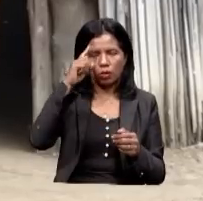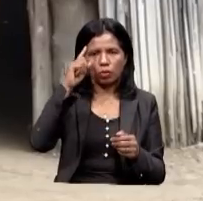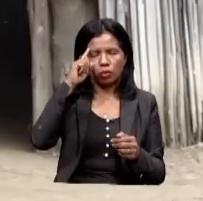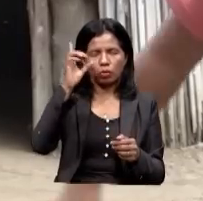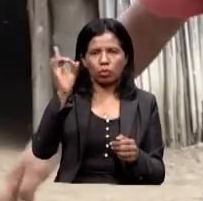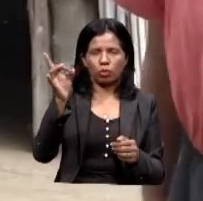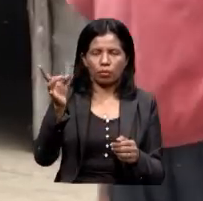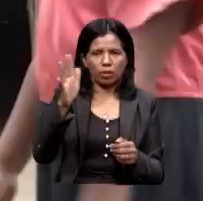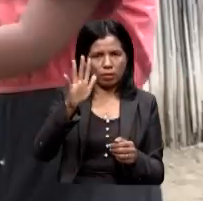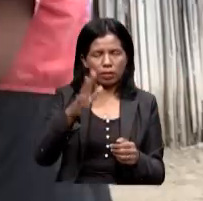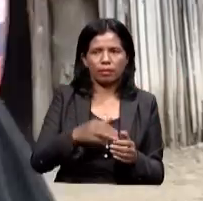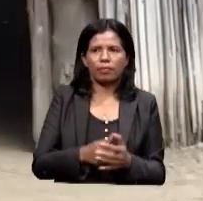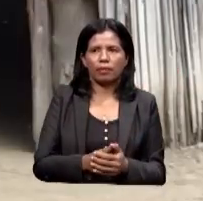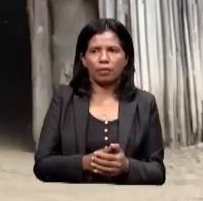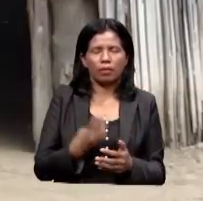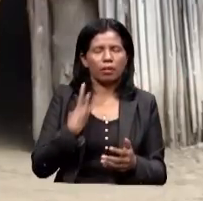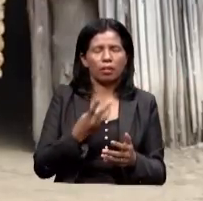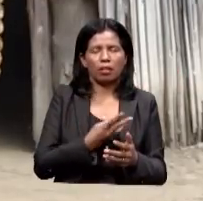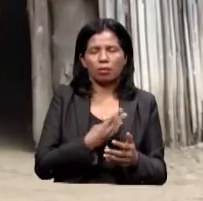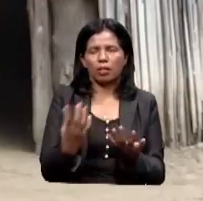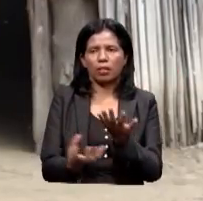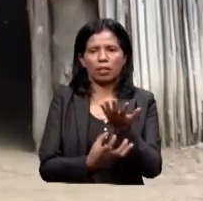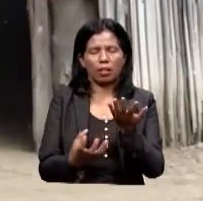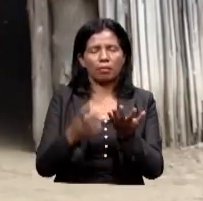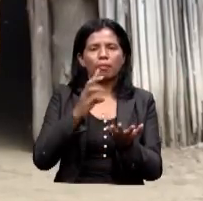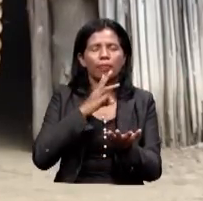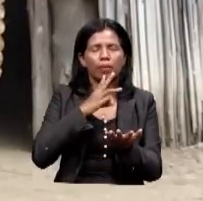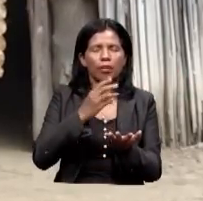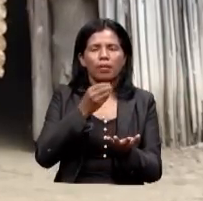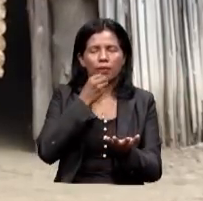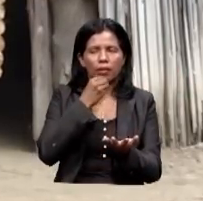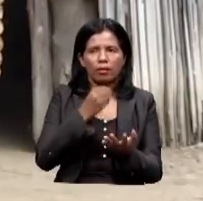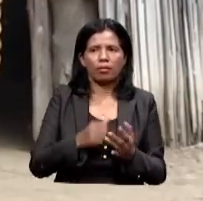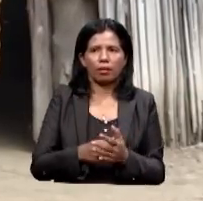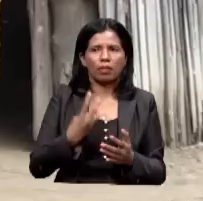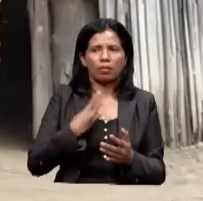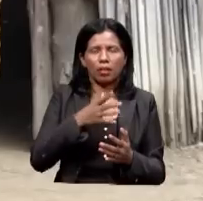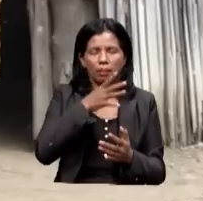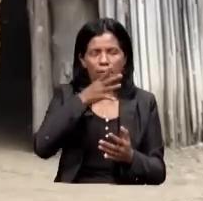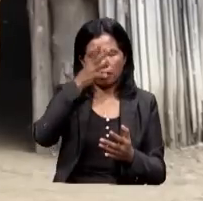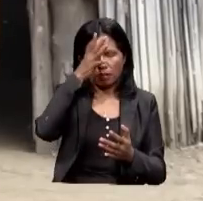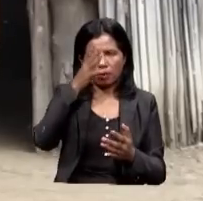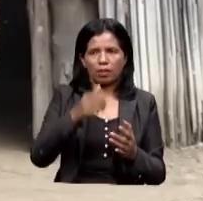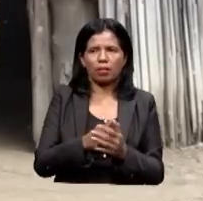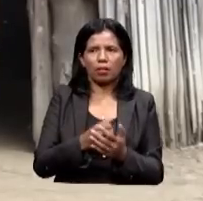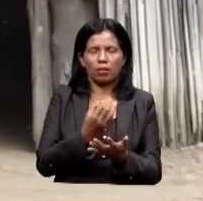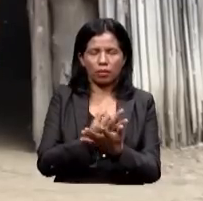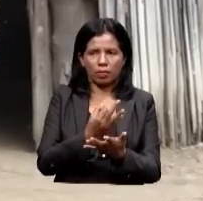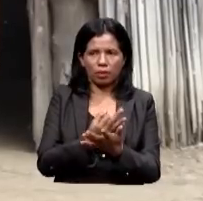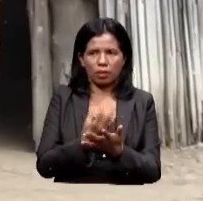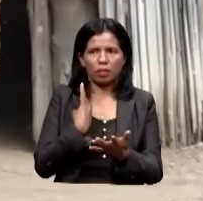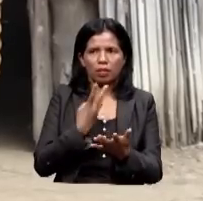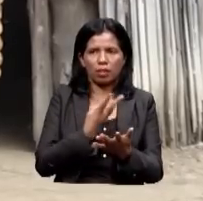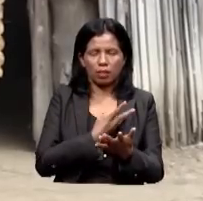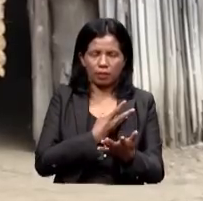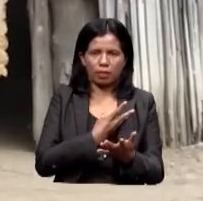ya pesen, handaan, daan makadaan sa amruwa ina naman makadaan buat tidak osan iya entah han mina